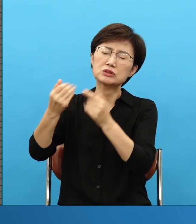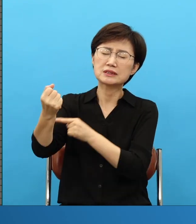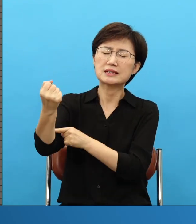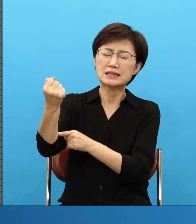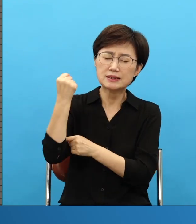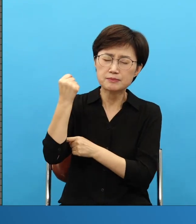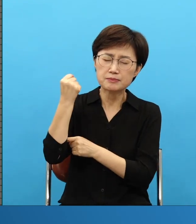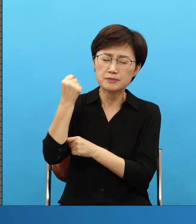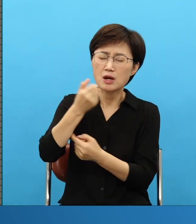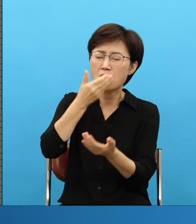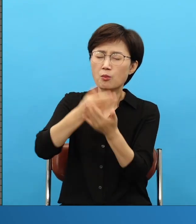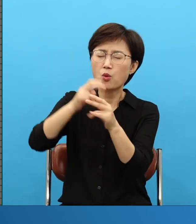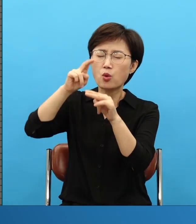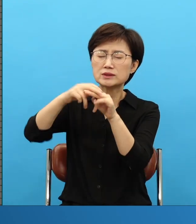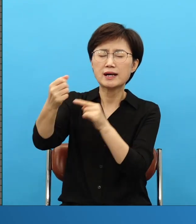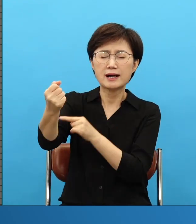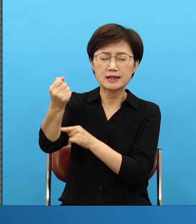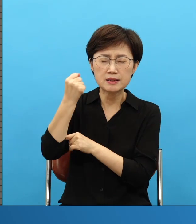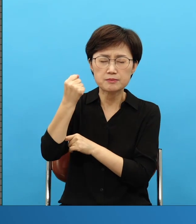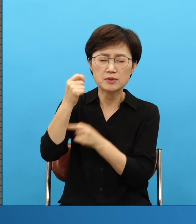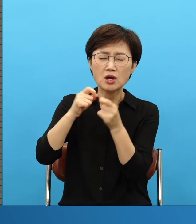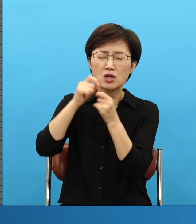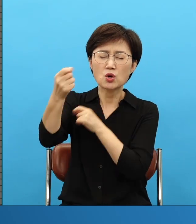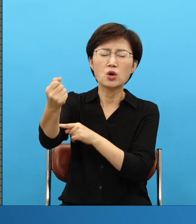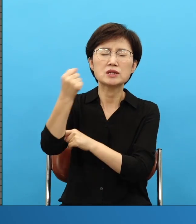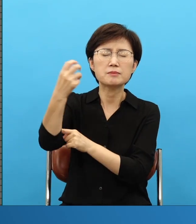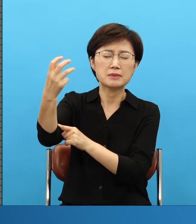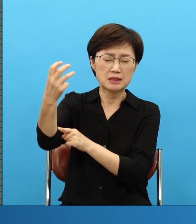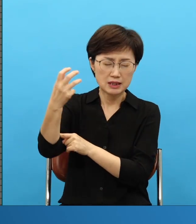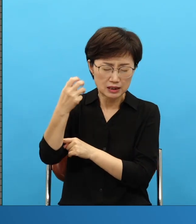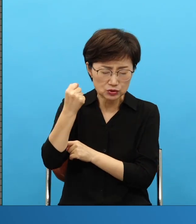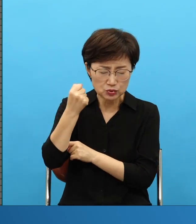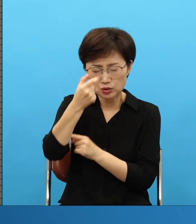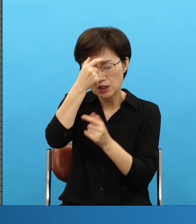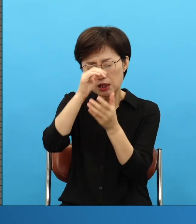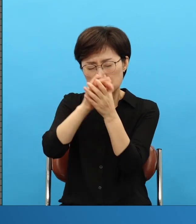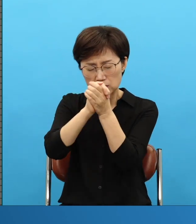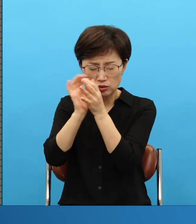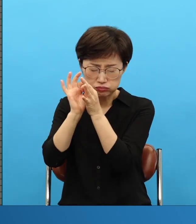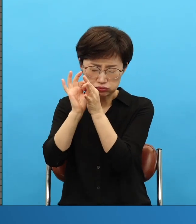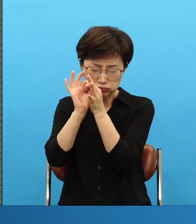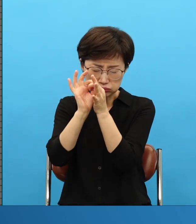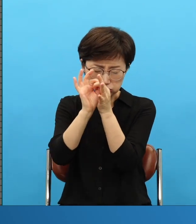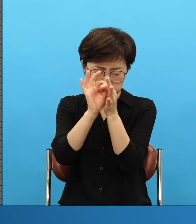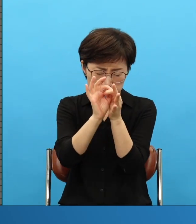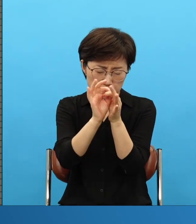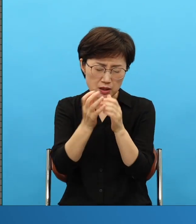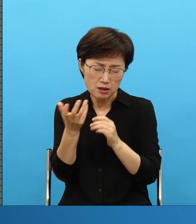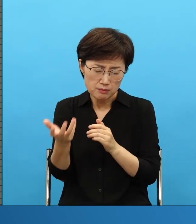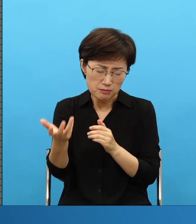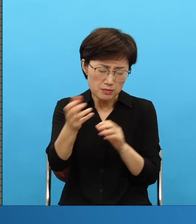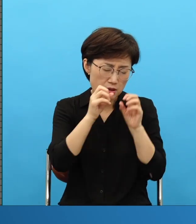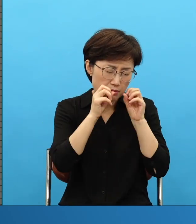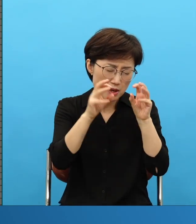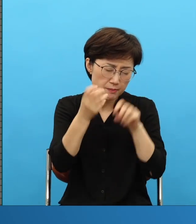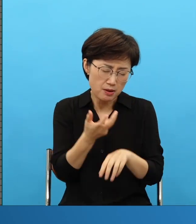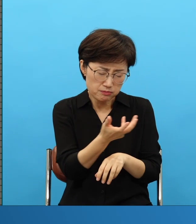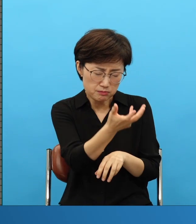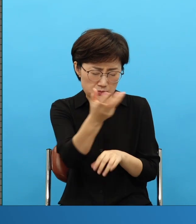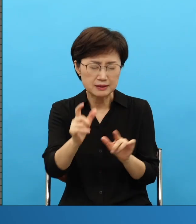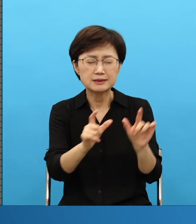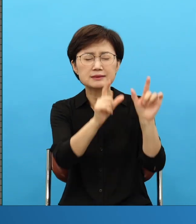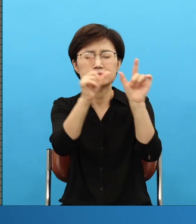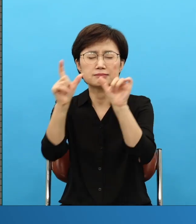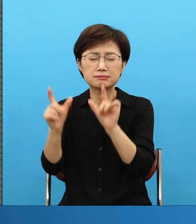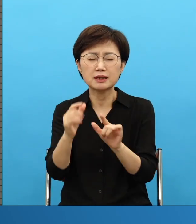파워로 남은 자의 길, 순례자의 길, 정복자의 길을 가게 하옵소서. May we take the path of those who remain, the path of the pilgrim and conquerors to the heavenly power,